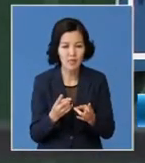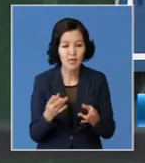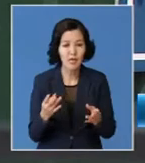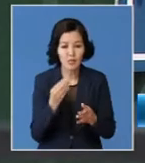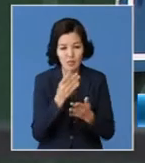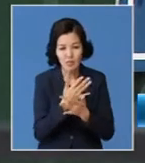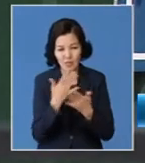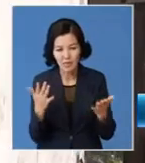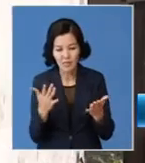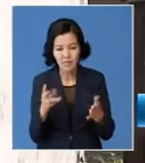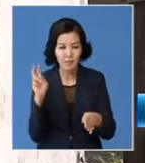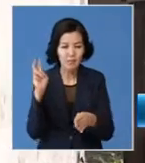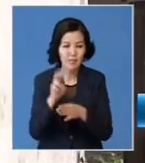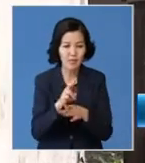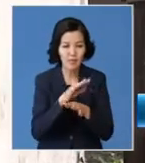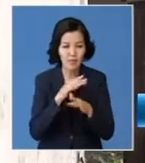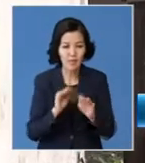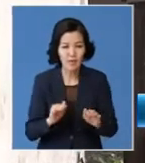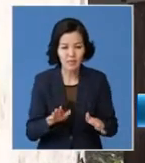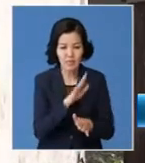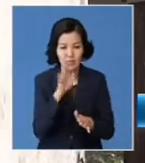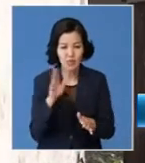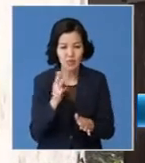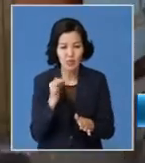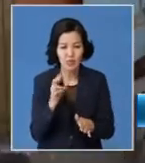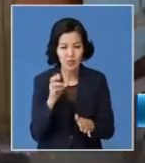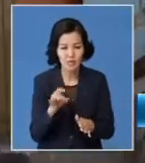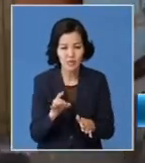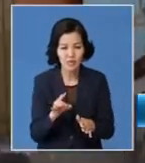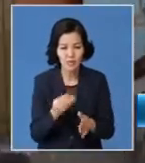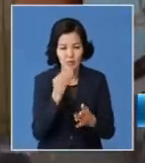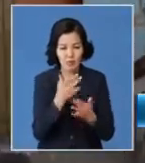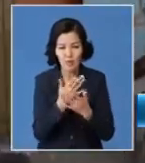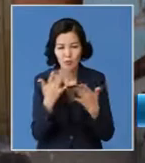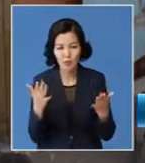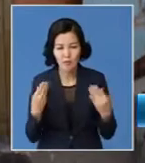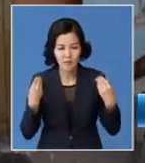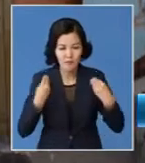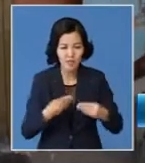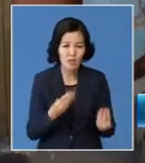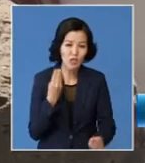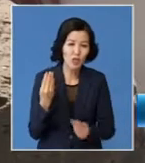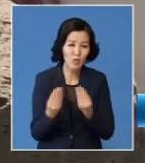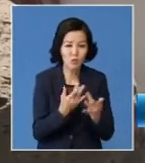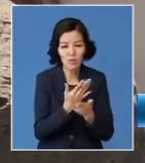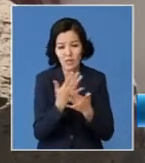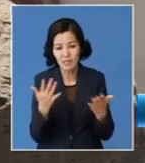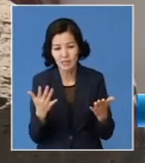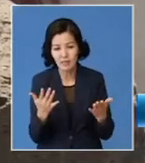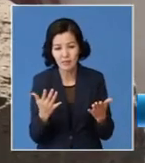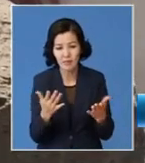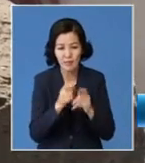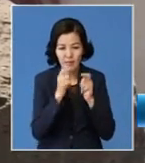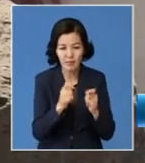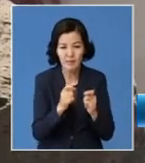необходимое, активисты отправились к многодетной матери Шинар Серикаликызы. Продукты питания, вещи и игрушки несказанно порадовали женщину